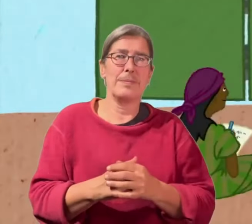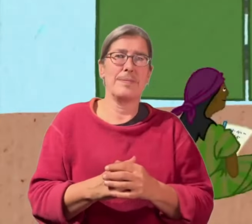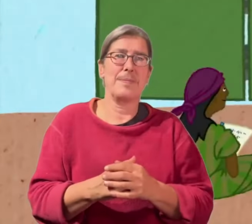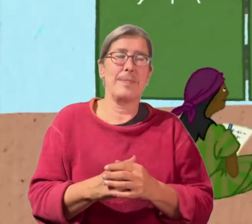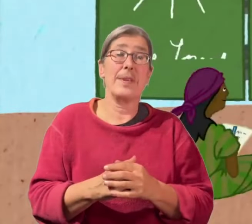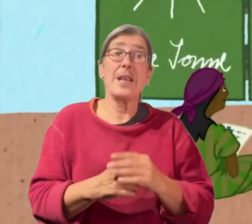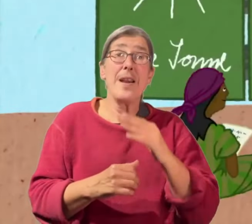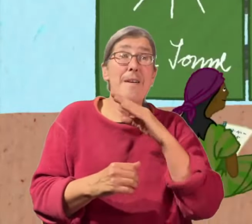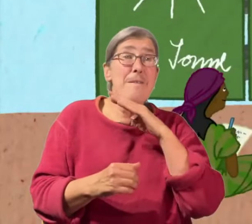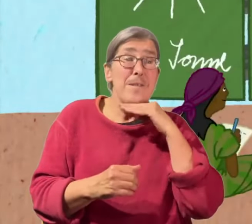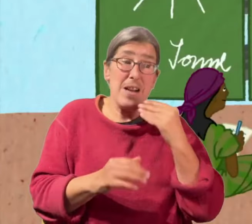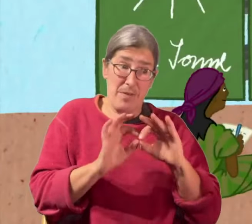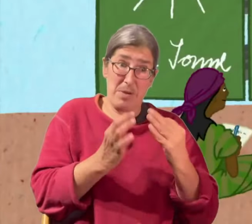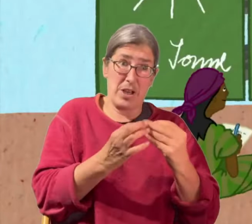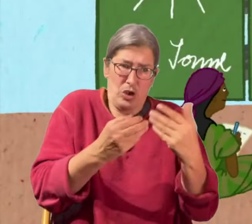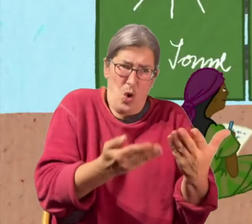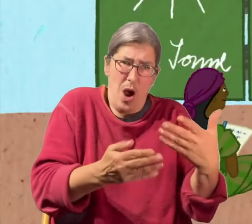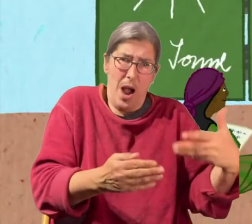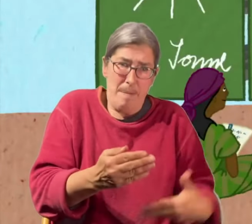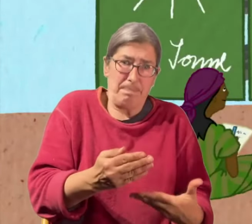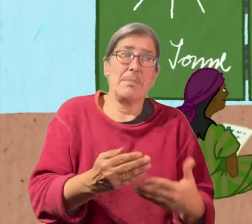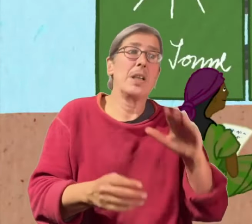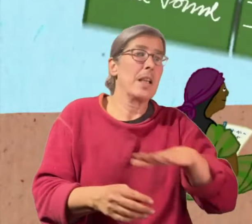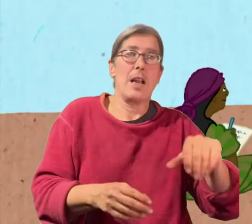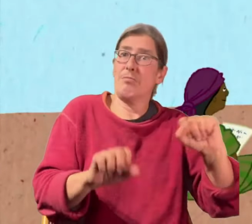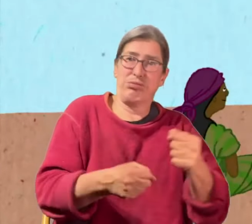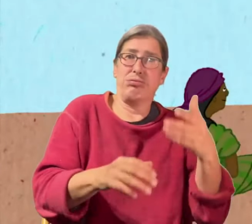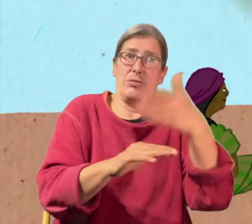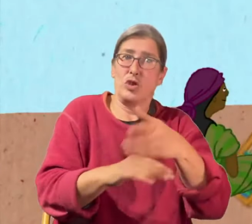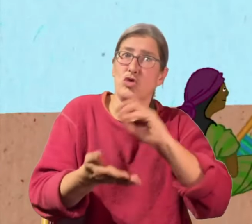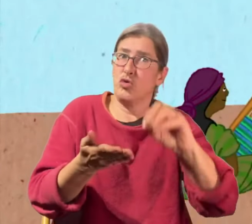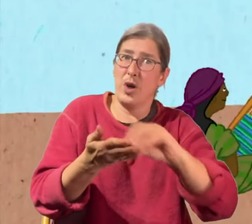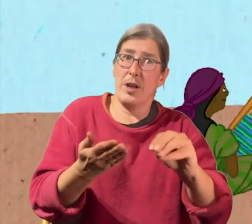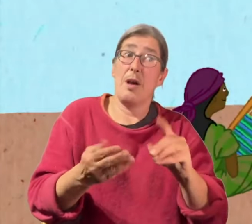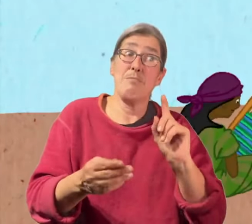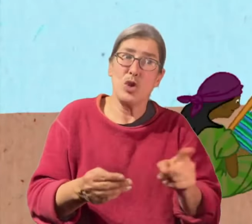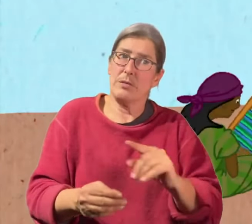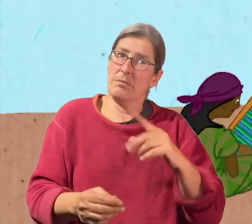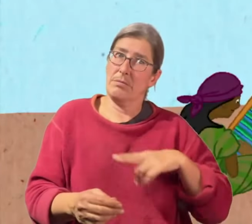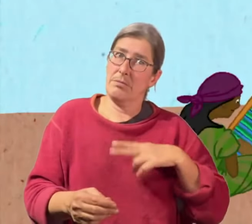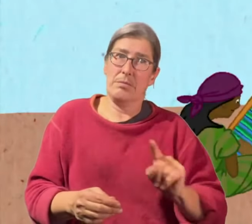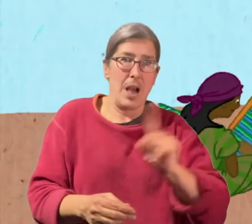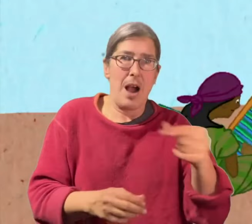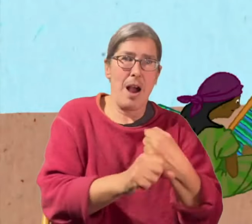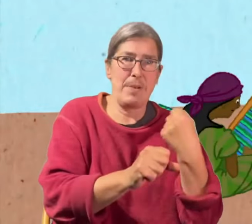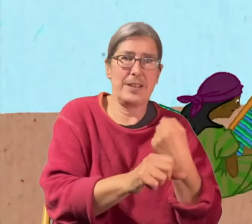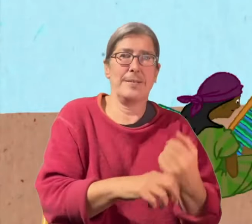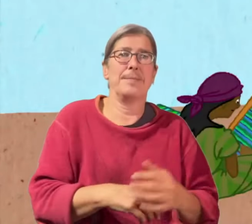Und weil viele Familien so arm sind, können die Kinder nicht in der Schule lernen, sondern müssen arbeiten gehen.